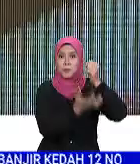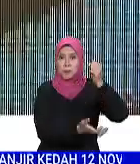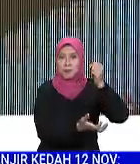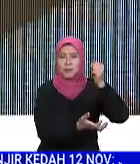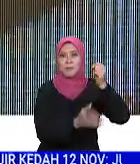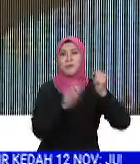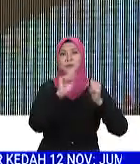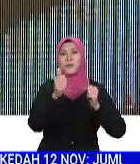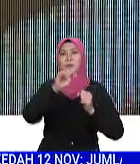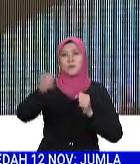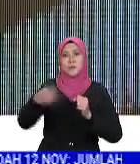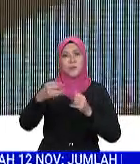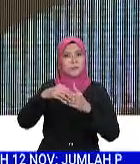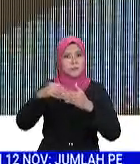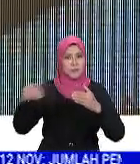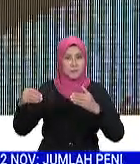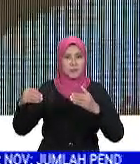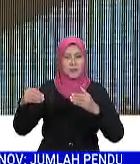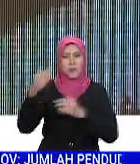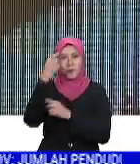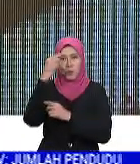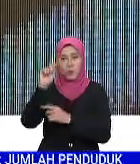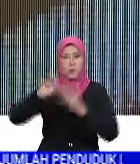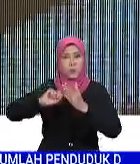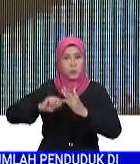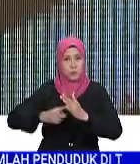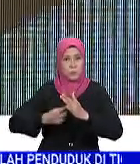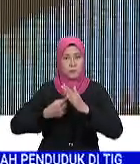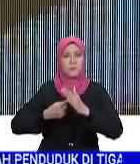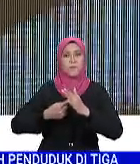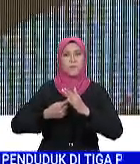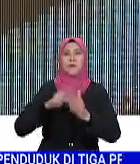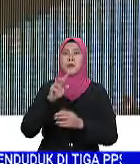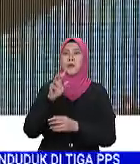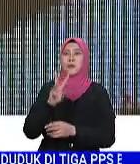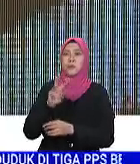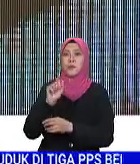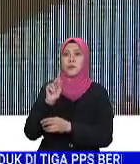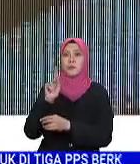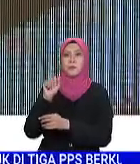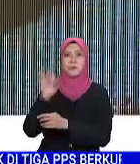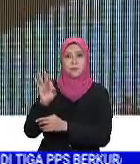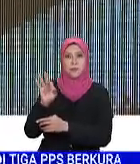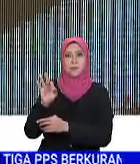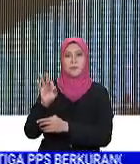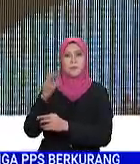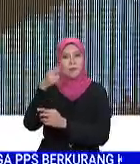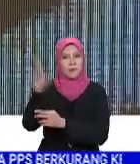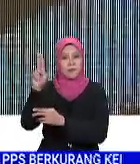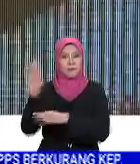sebanyak RM10 juta bagi memulakan inisiatif wakaf halal perusahaan kecil dan